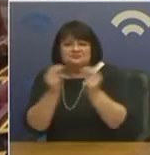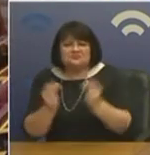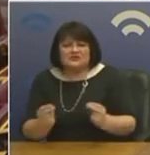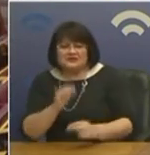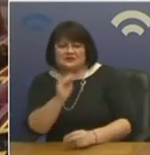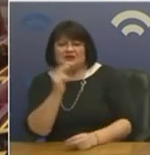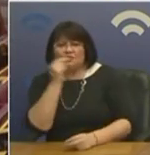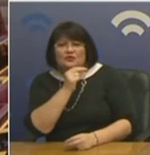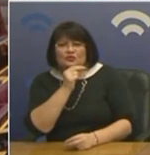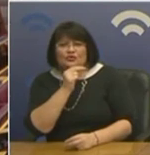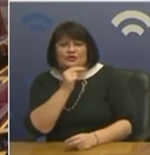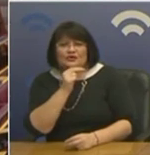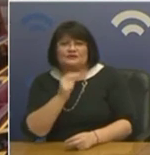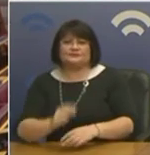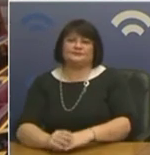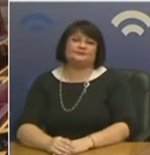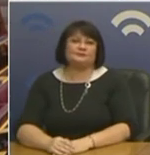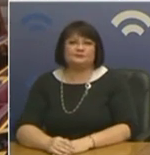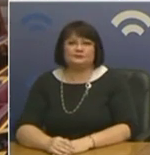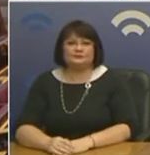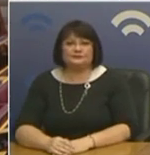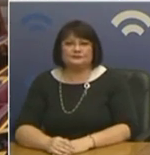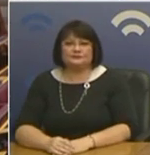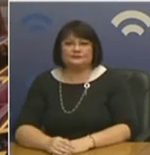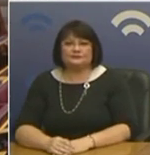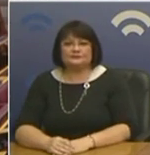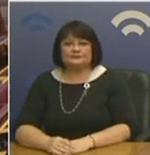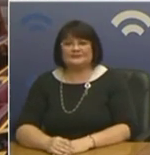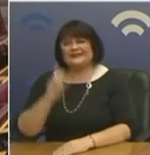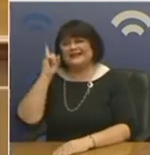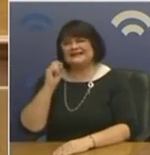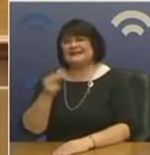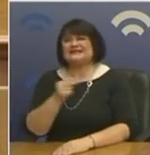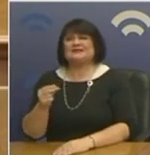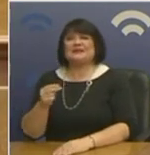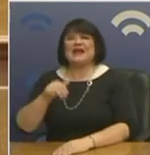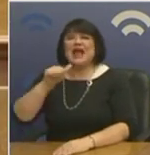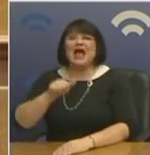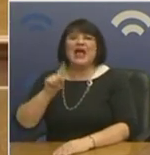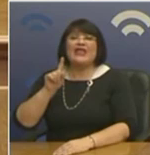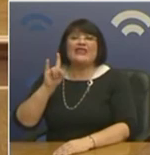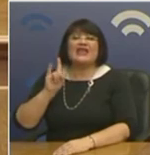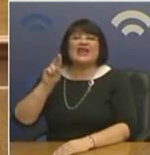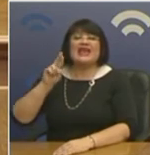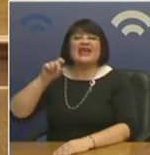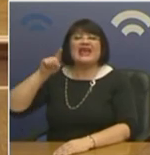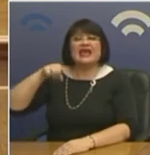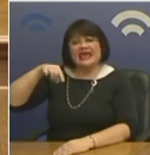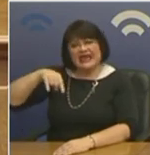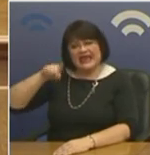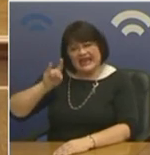Πρωθυπουργέ. Αυδηρητισμός, κύριε συνάδελφε. Ξέρετε, εσείς τα ξέρετε αυτά, κύριε Τζαβάρα. Αυδηρητισμός. Γιατί το λέω